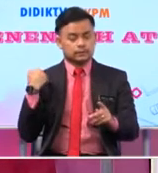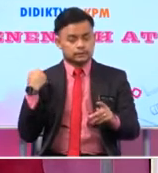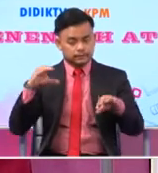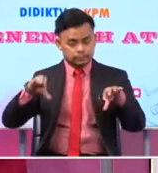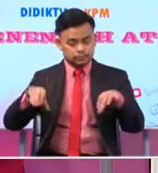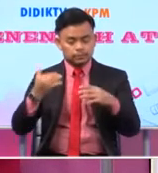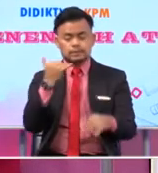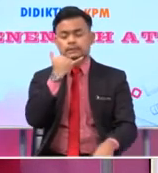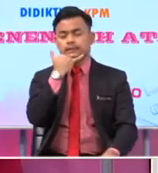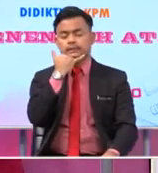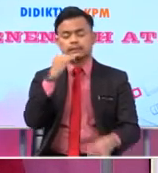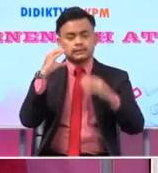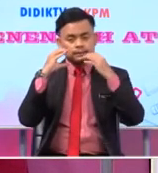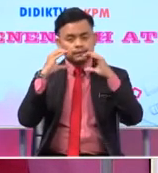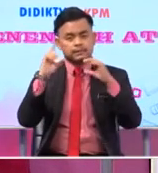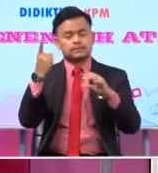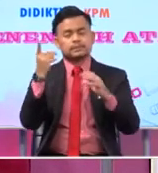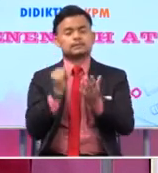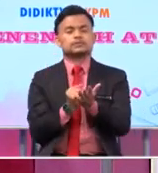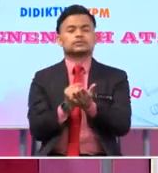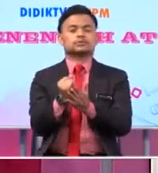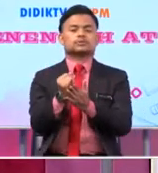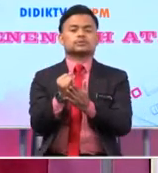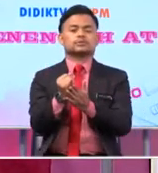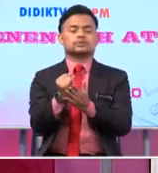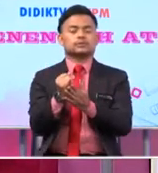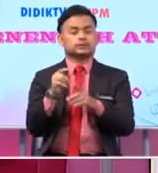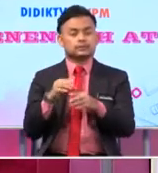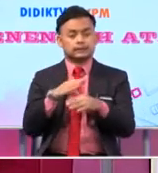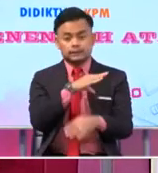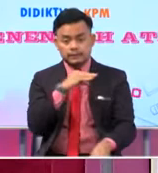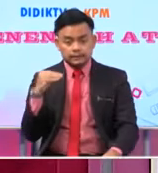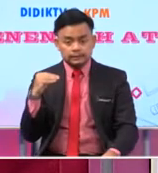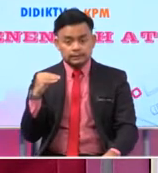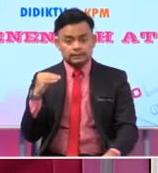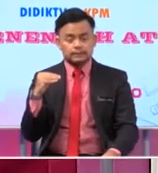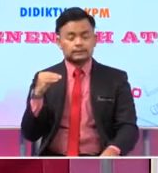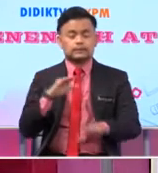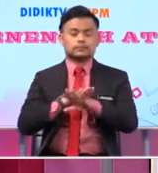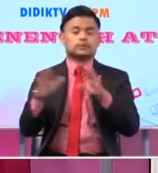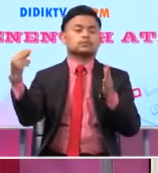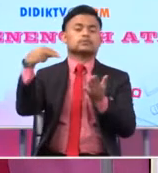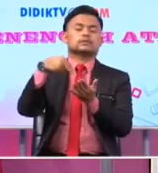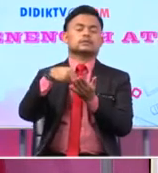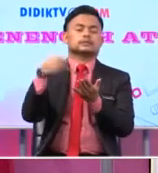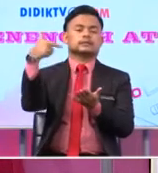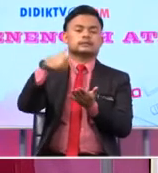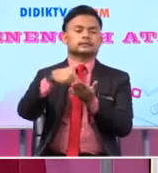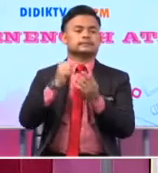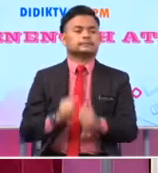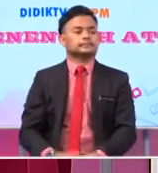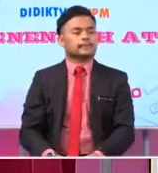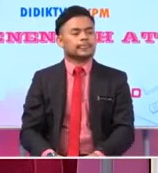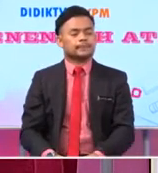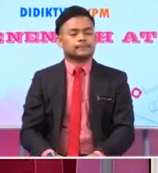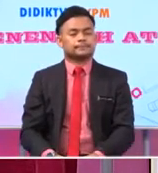kita mengaku jas Allah kita tuh dan kita coba perbaikinya oke Hai ora iso terusnya